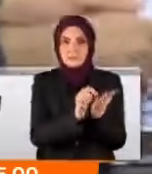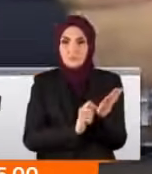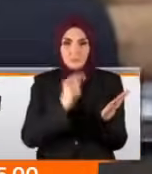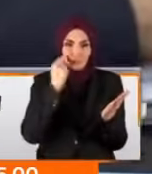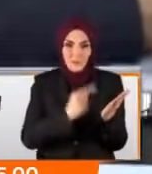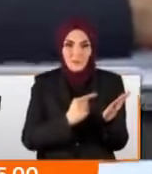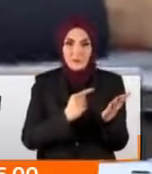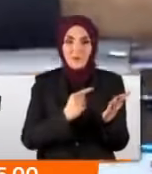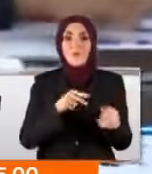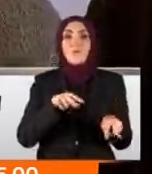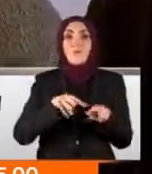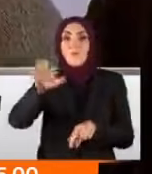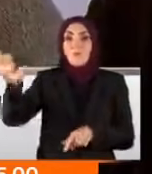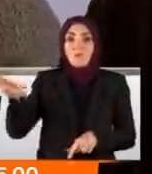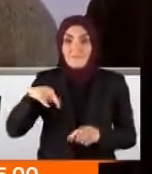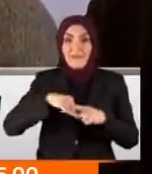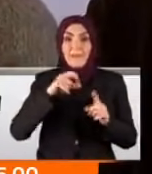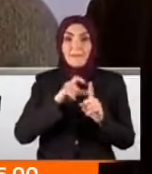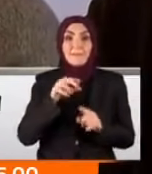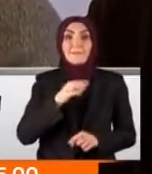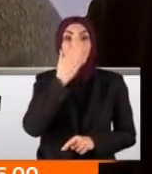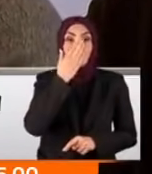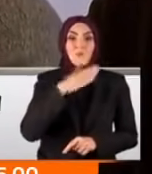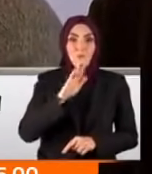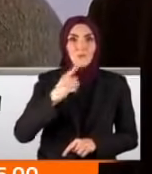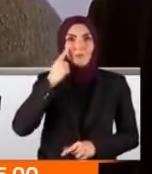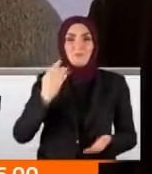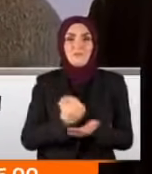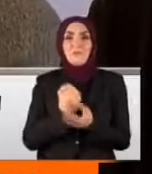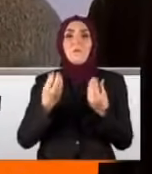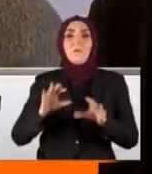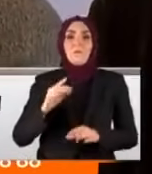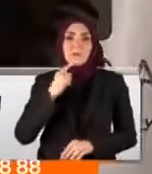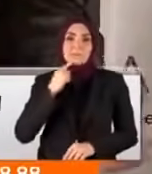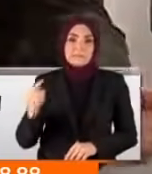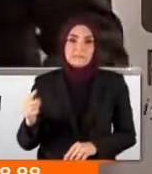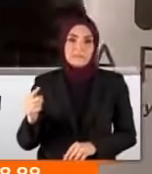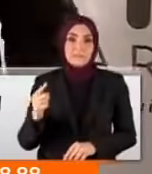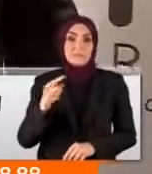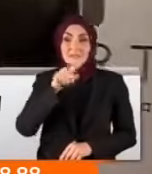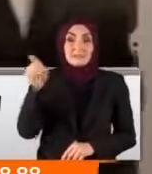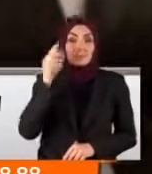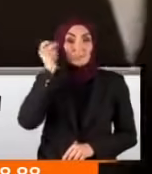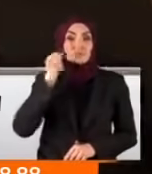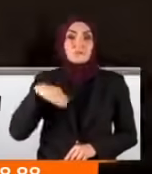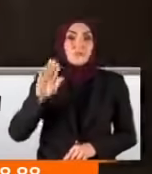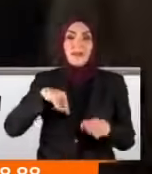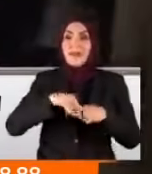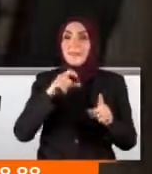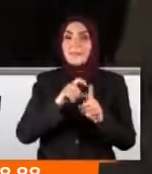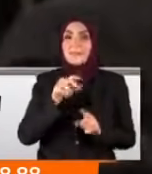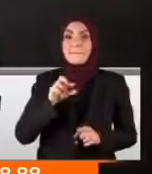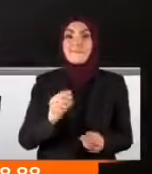iktidar olamayacağına vurgu yaptı. Cumhurbaşkanlığı seçimini işaret ederek kulakları küpe olsun, HDP'yi veren iktidarı verir